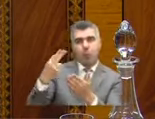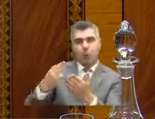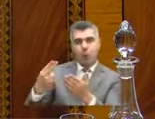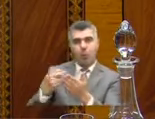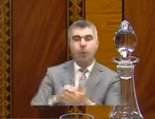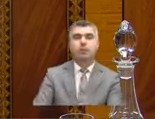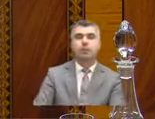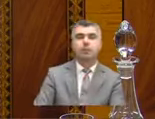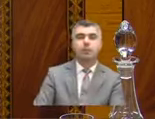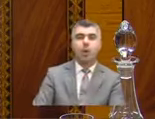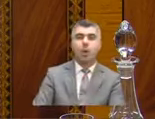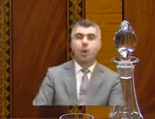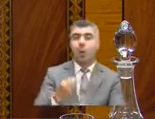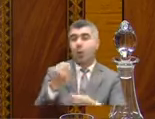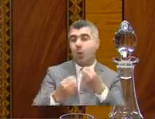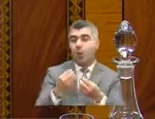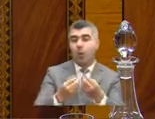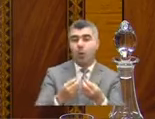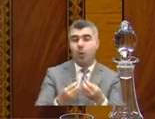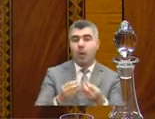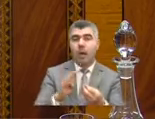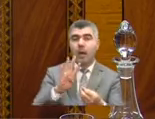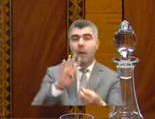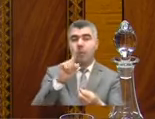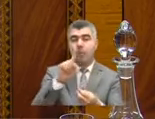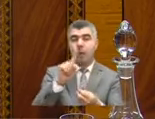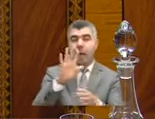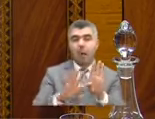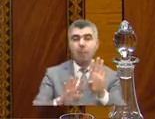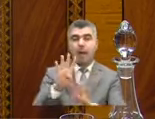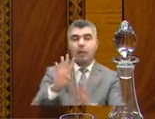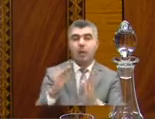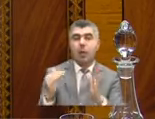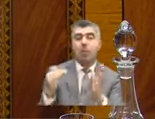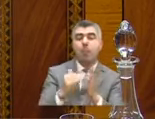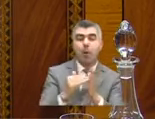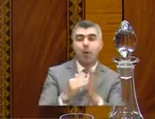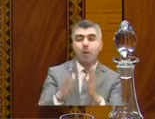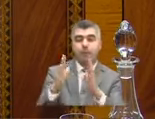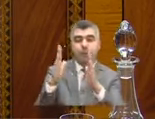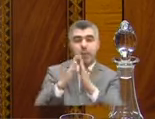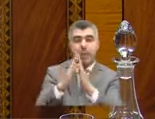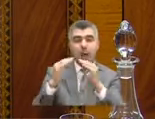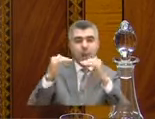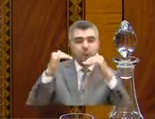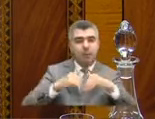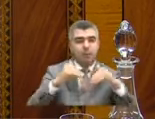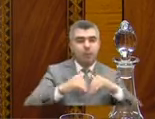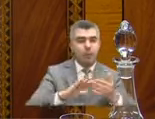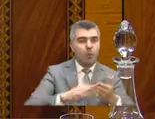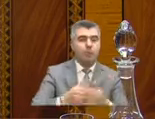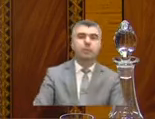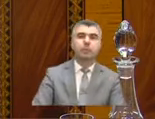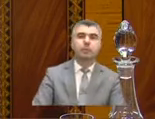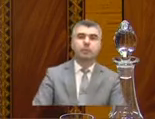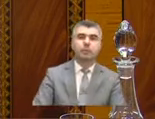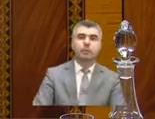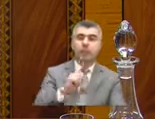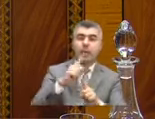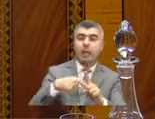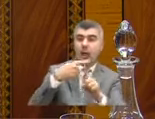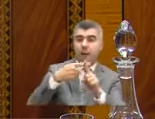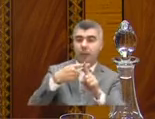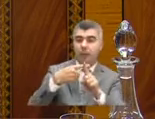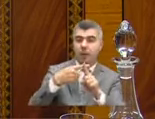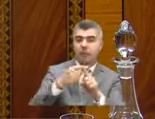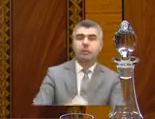جزئي، و 140 ألف درهم بالنسبة للمساكن التي عرفت انهيارا كليا، إضافة